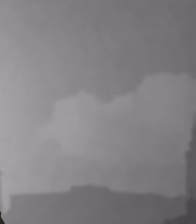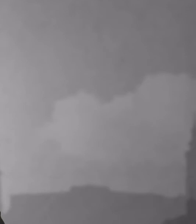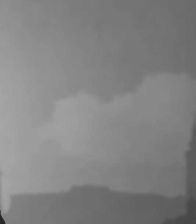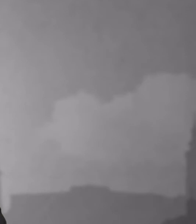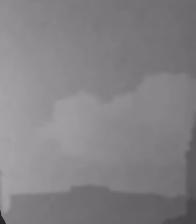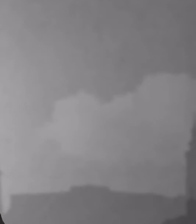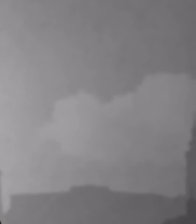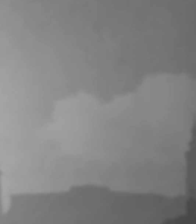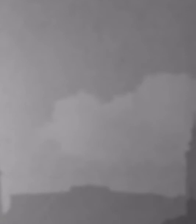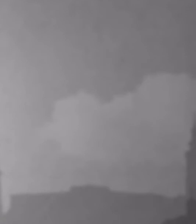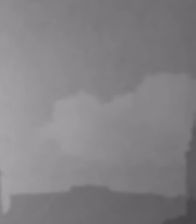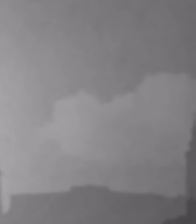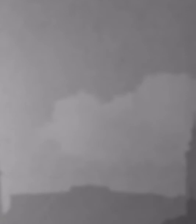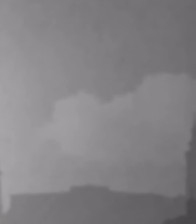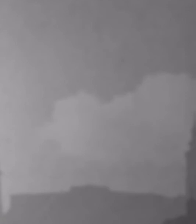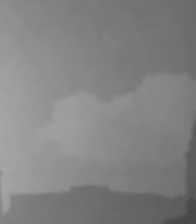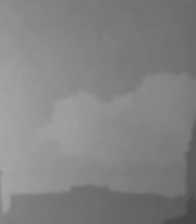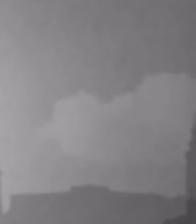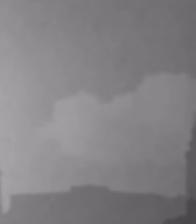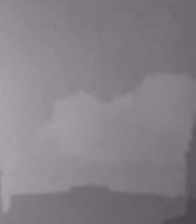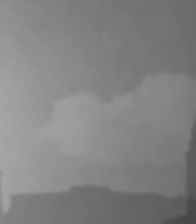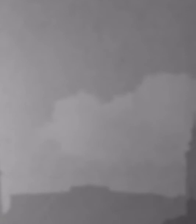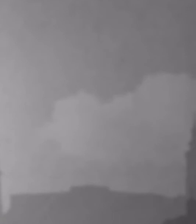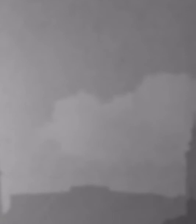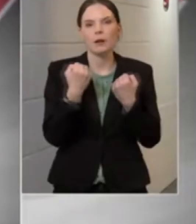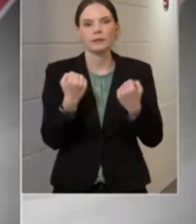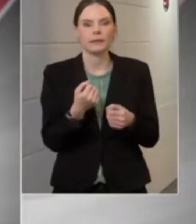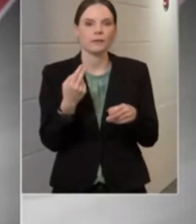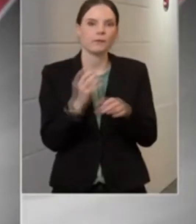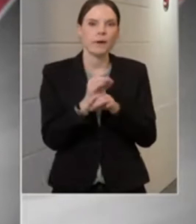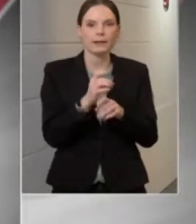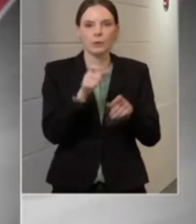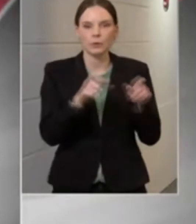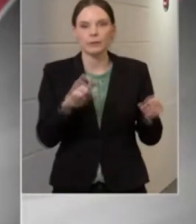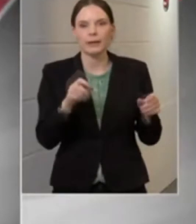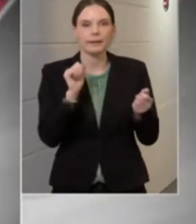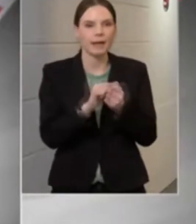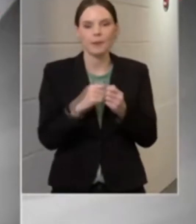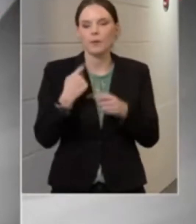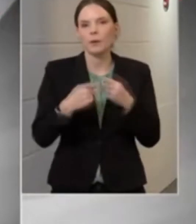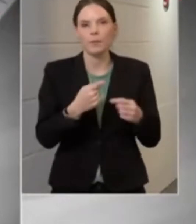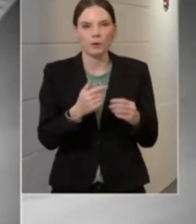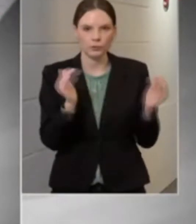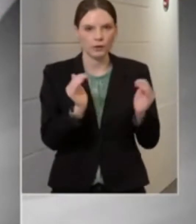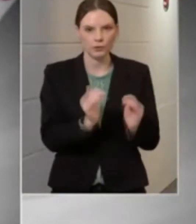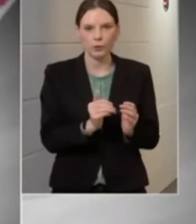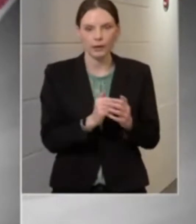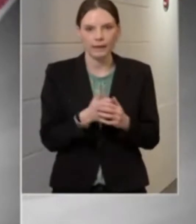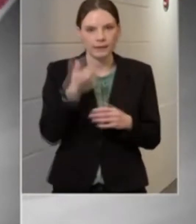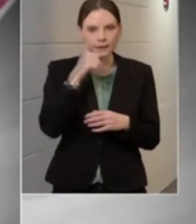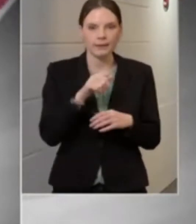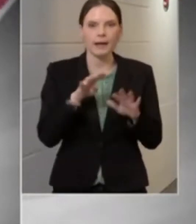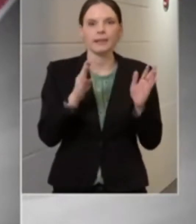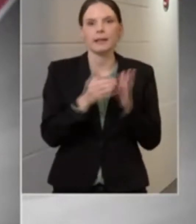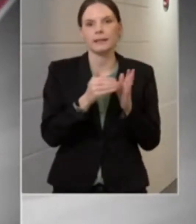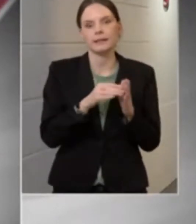regisztráltak, és 95 újabb halálos áldozata van a vírusnak. Az operatív tőzs mai tájékoztatóján Müller Cecília kórházban